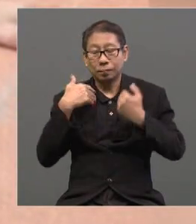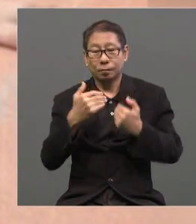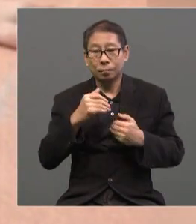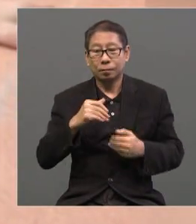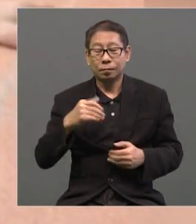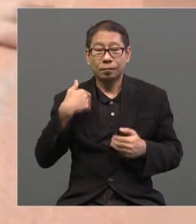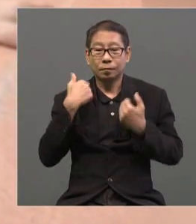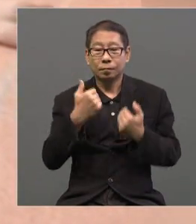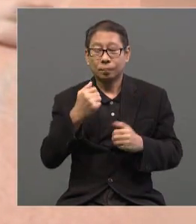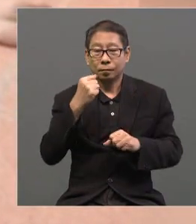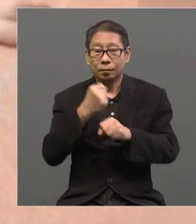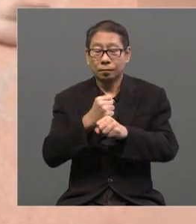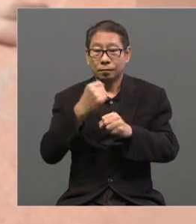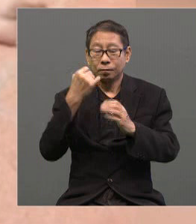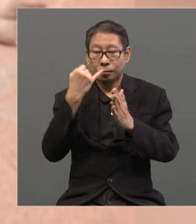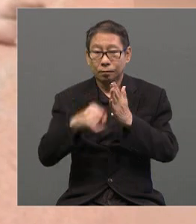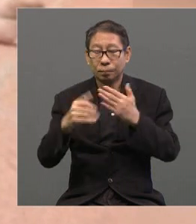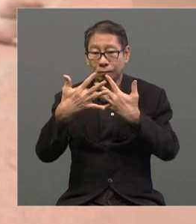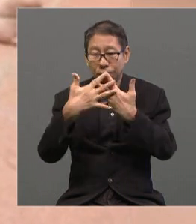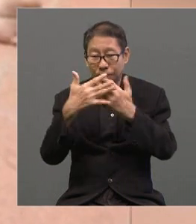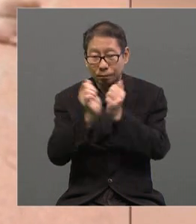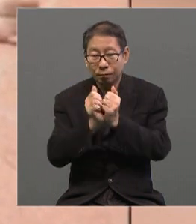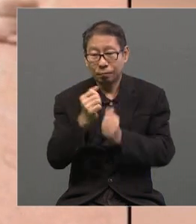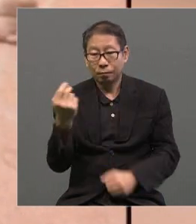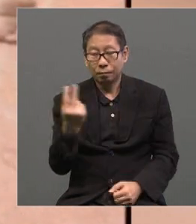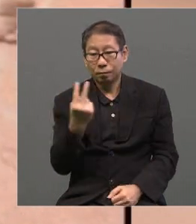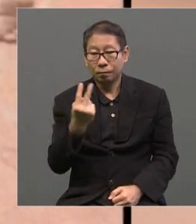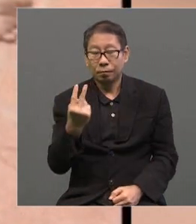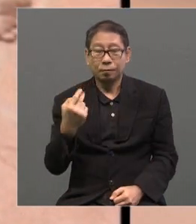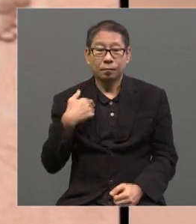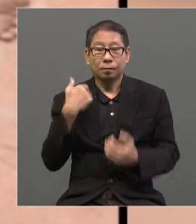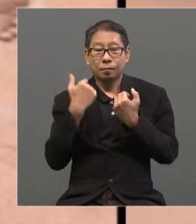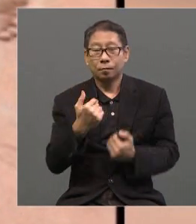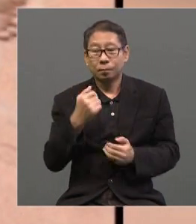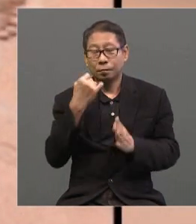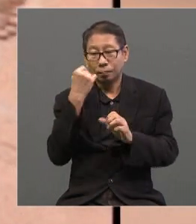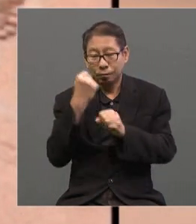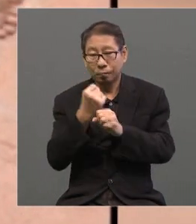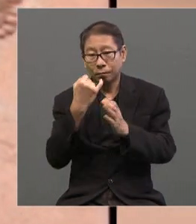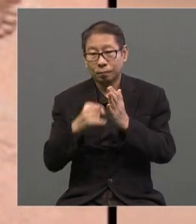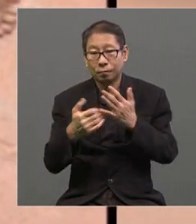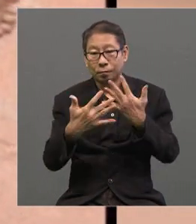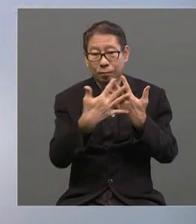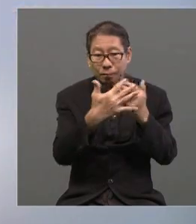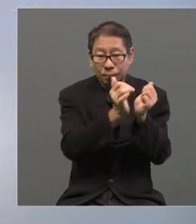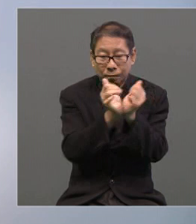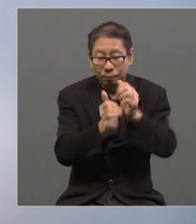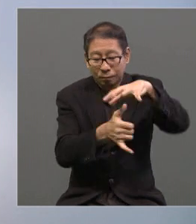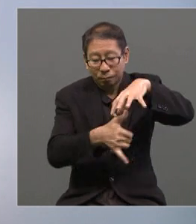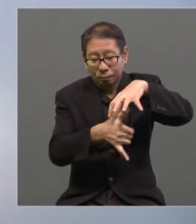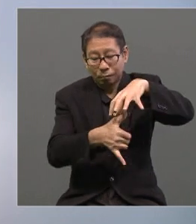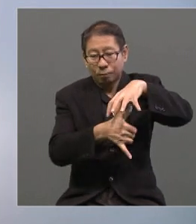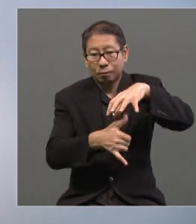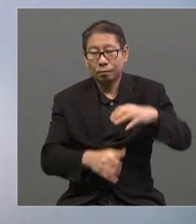ยและเตรียมจะดำเนินคดีกับพี่เลี้ยงเพิ่มอีก1คนรวมเป็น2คนซึ่งเขาบอกว่าเข้าข่ายความผิดกักขังหน่วงเหนี่ยว